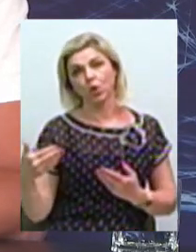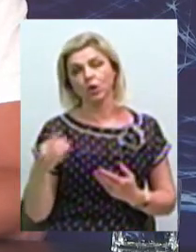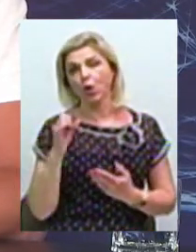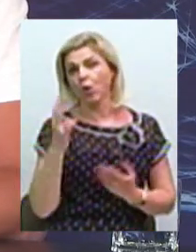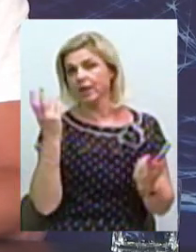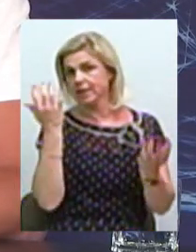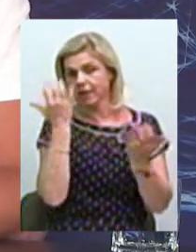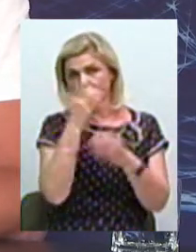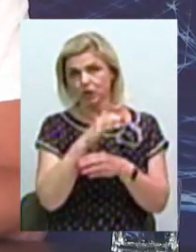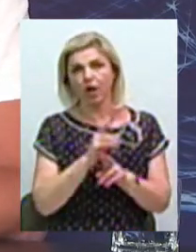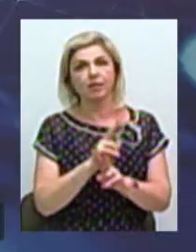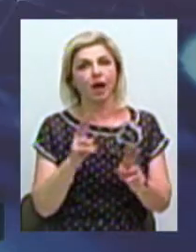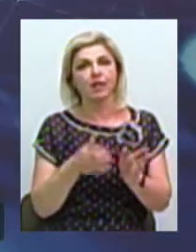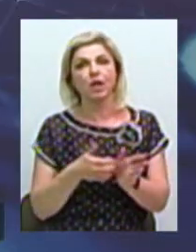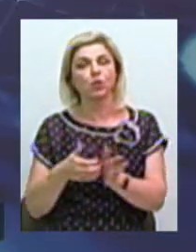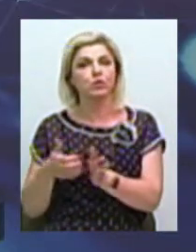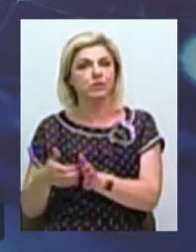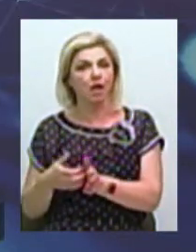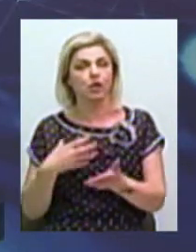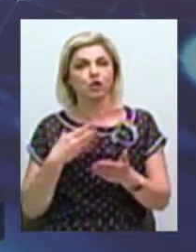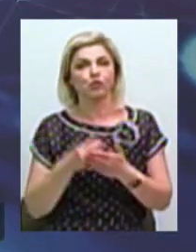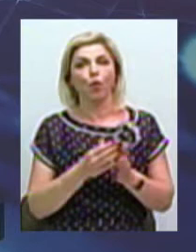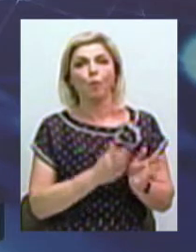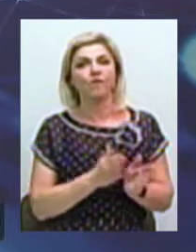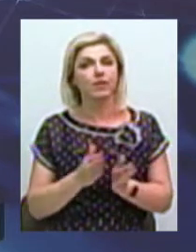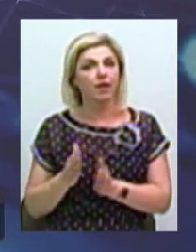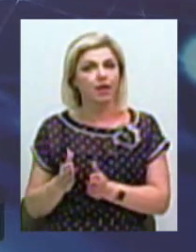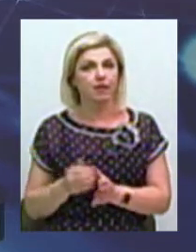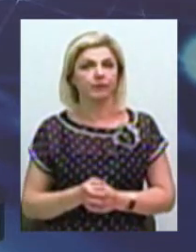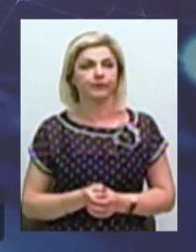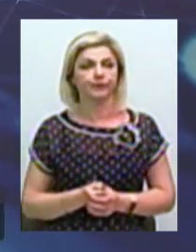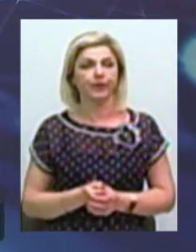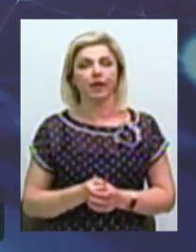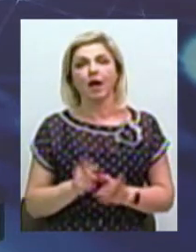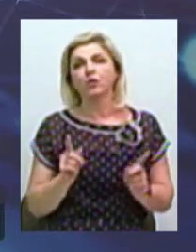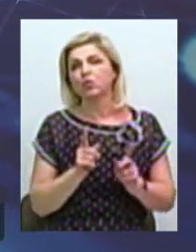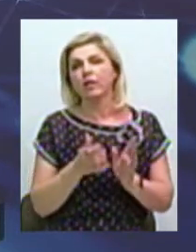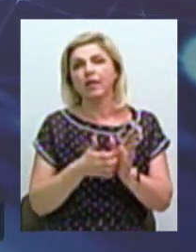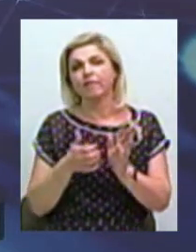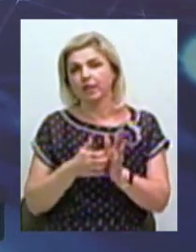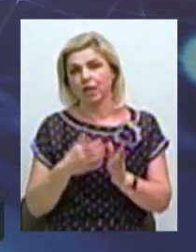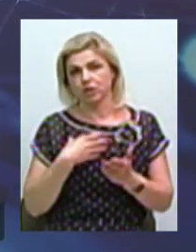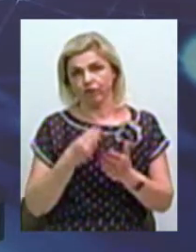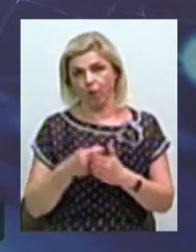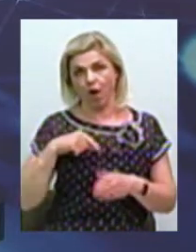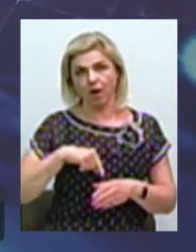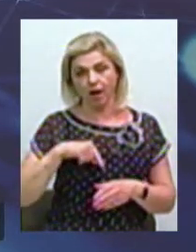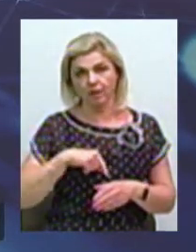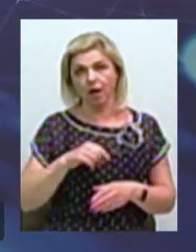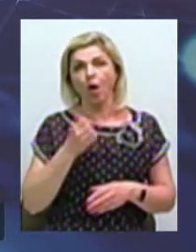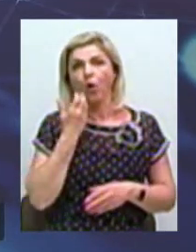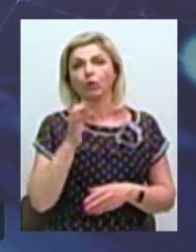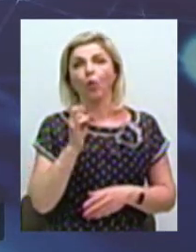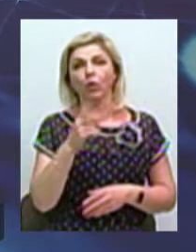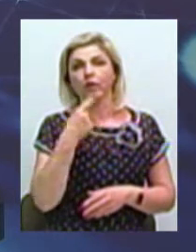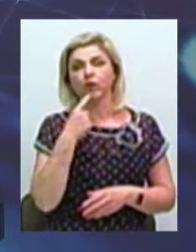замечает там какие-то недостатки, там свое поведение, дефекты какие-то своего характера, когда он говорит, что у него